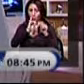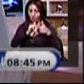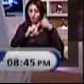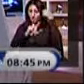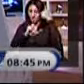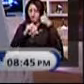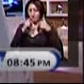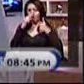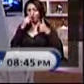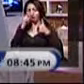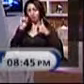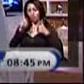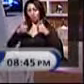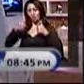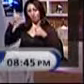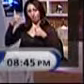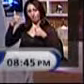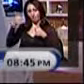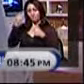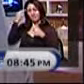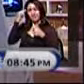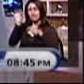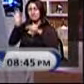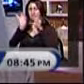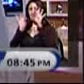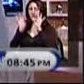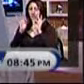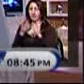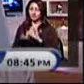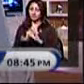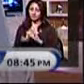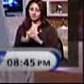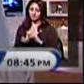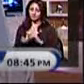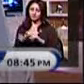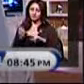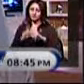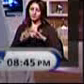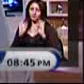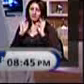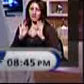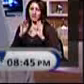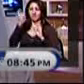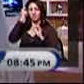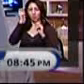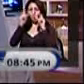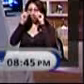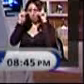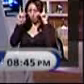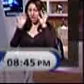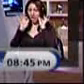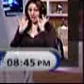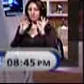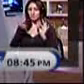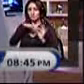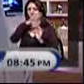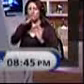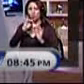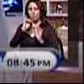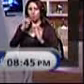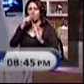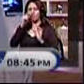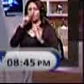طويله، فحصل لها نوع من التشوه في الوعي. وطبعا ده الحمد لله مش قطاع عريض في المجتمع المصري، ولكن هو